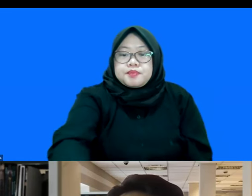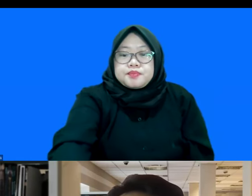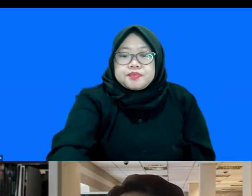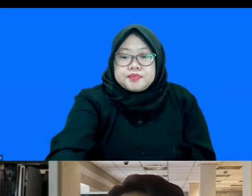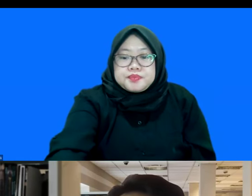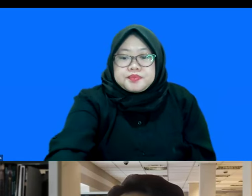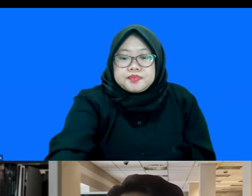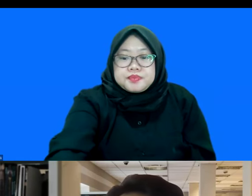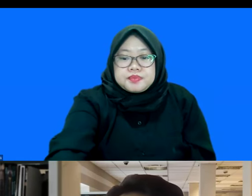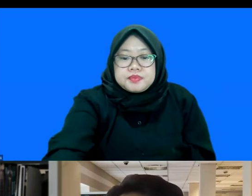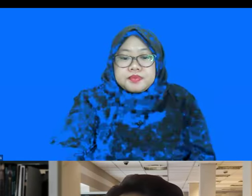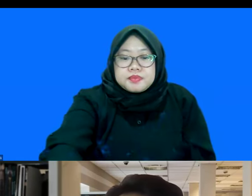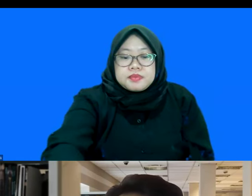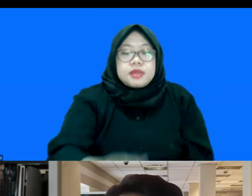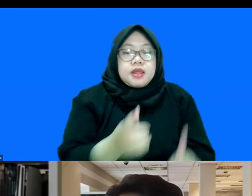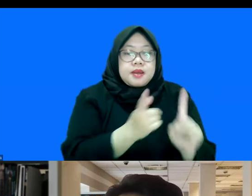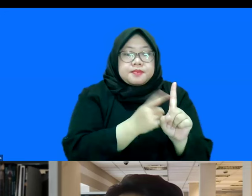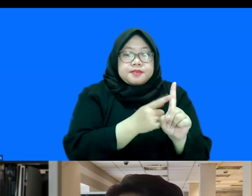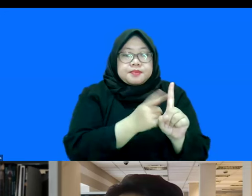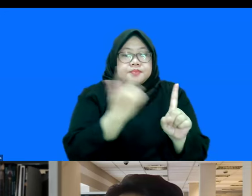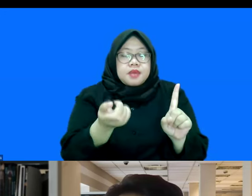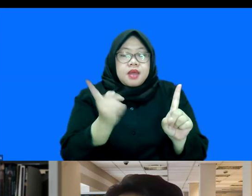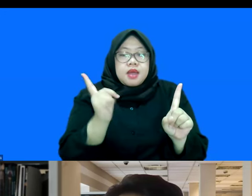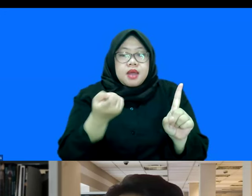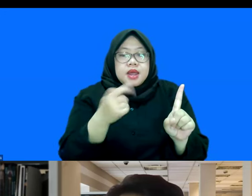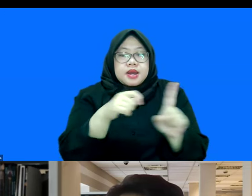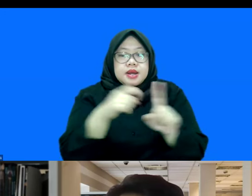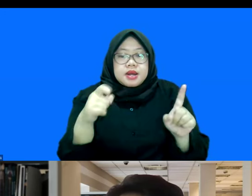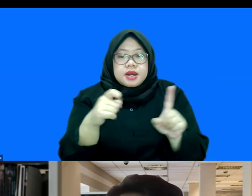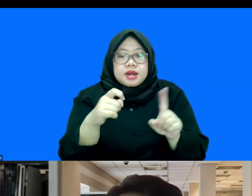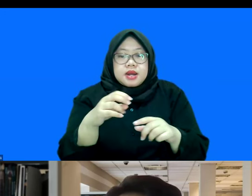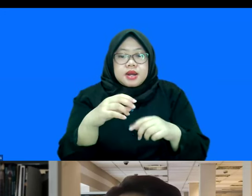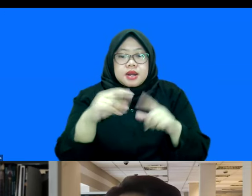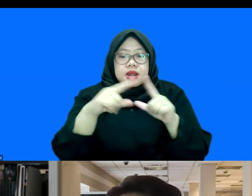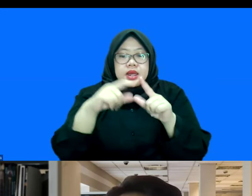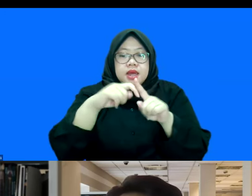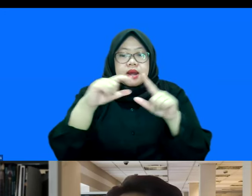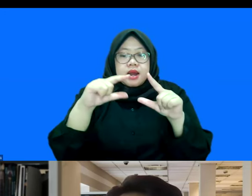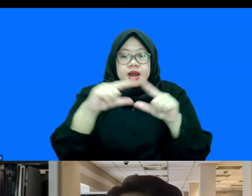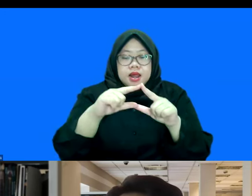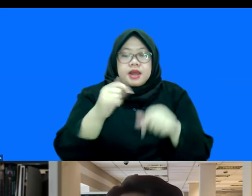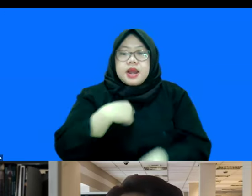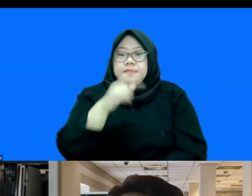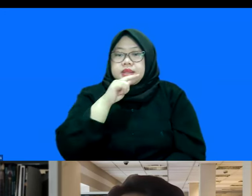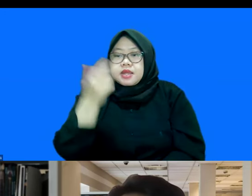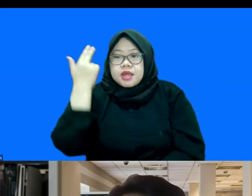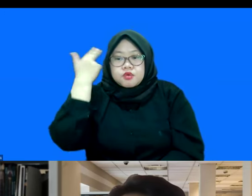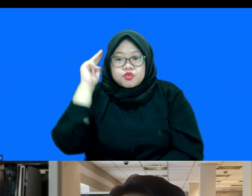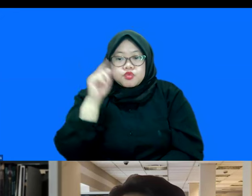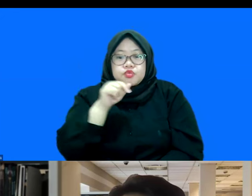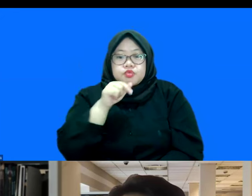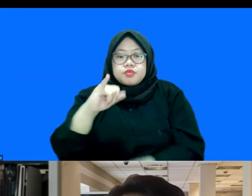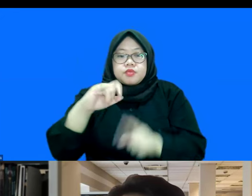Oke. Yang pertama dari Raka Indra Pratama, pertanyaan ditujukan kepada Bang